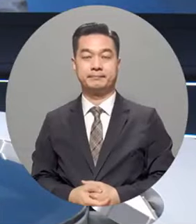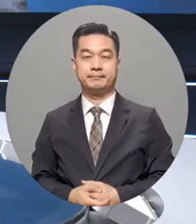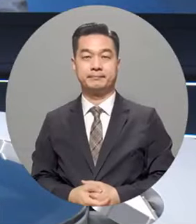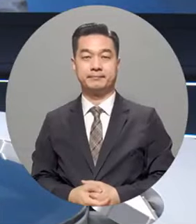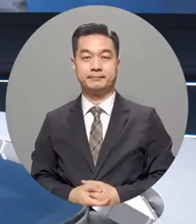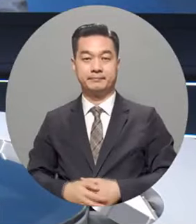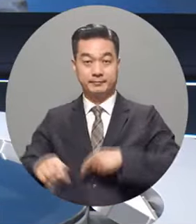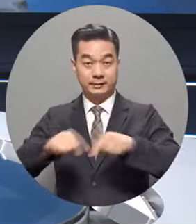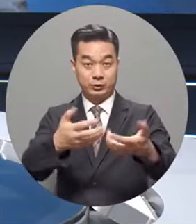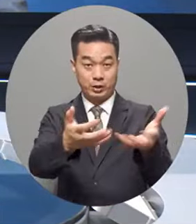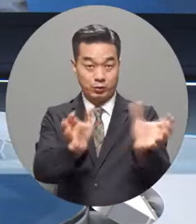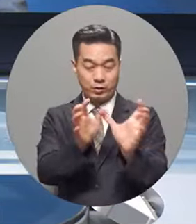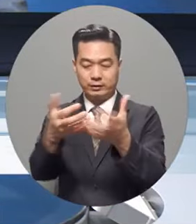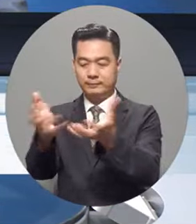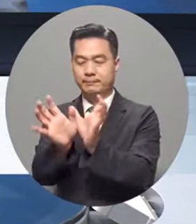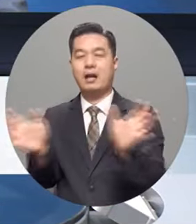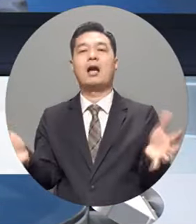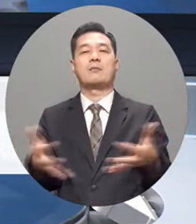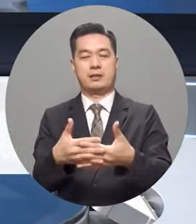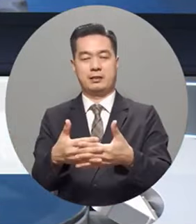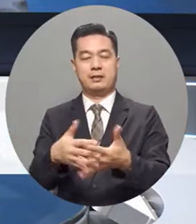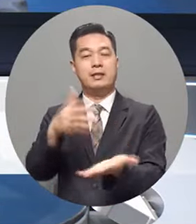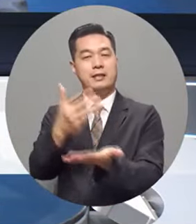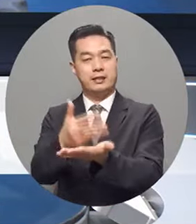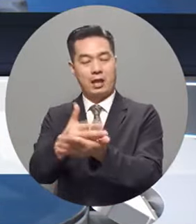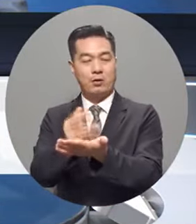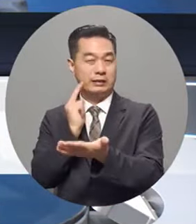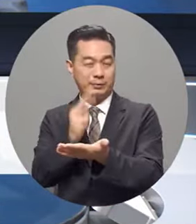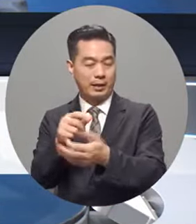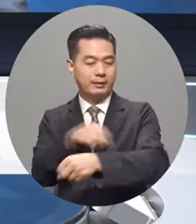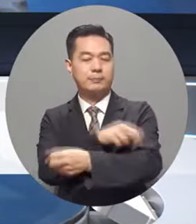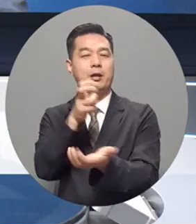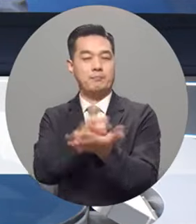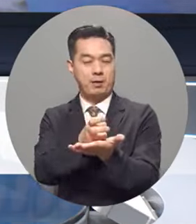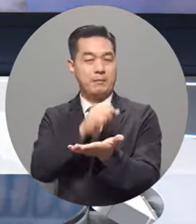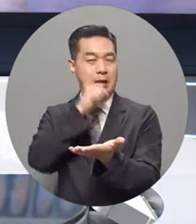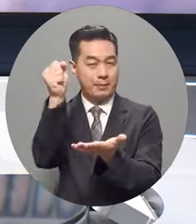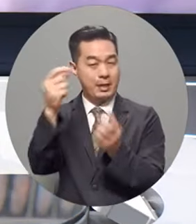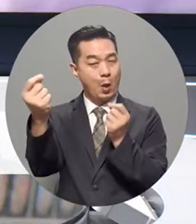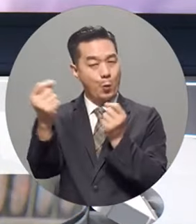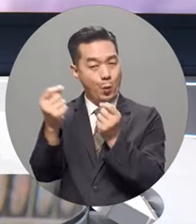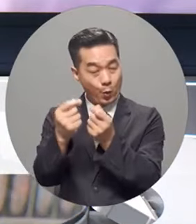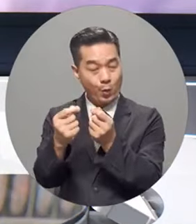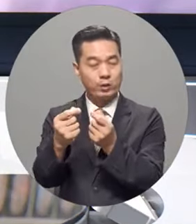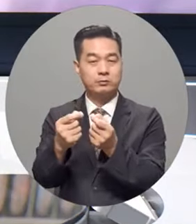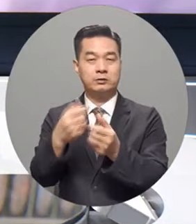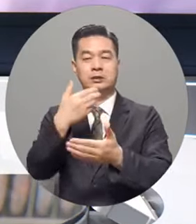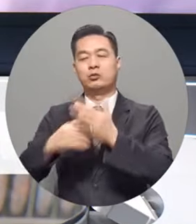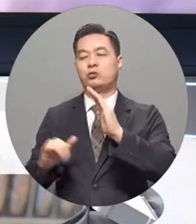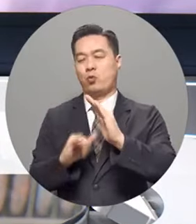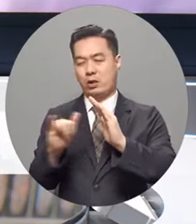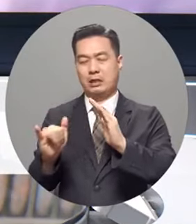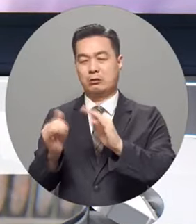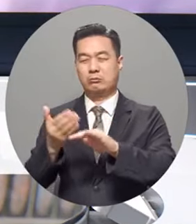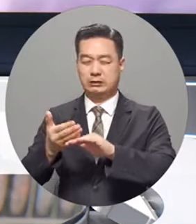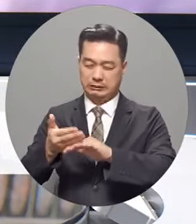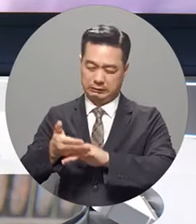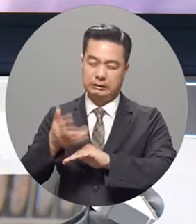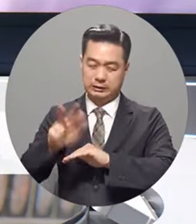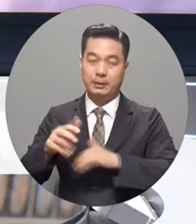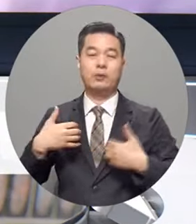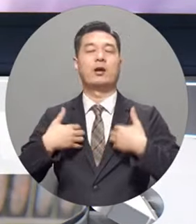정치권의 합의로 이태원 참사 특별법 처리가 눈앞으로 다가왔습니다 참사 유가족들은 늦었지만 환영한다면서도